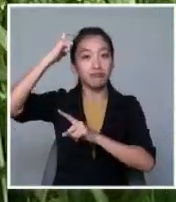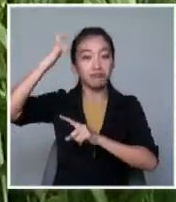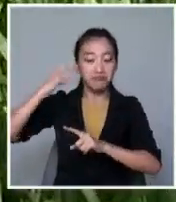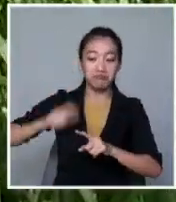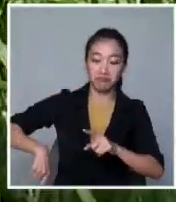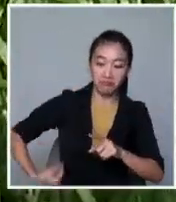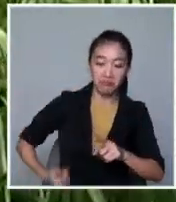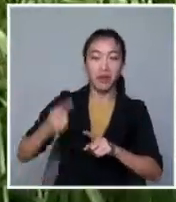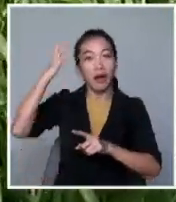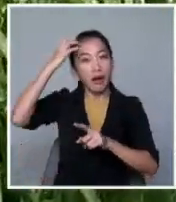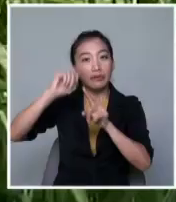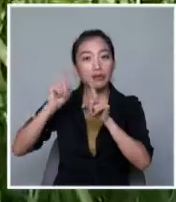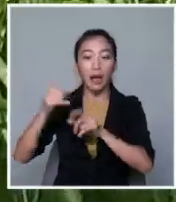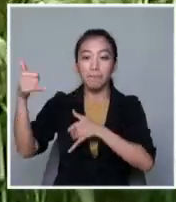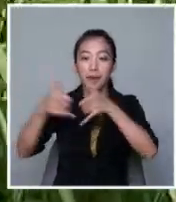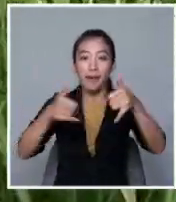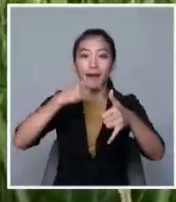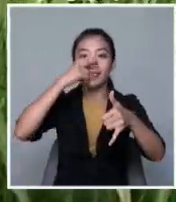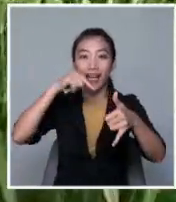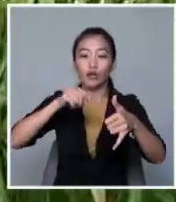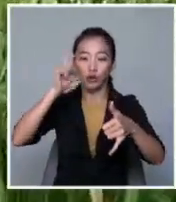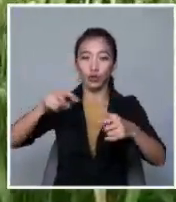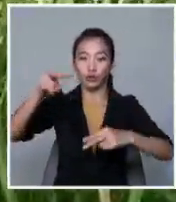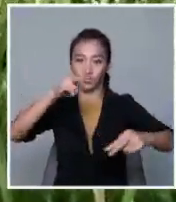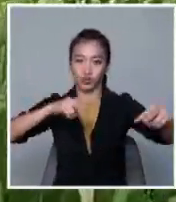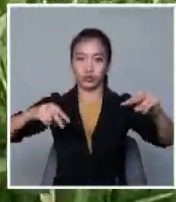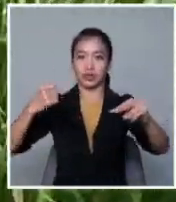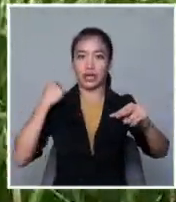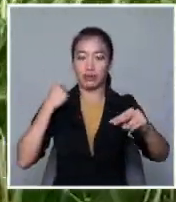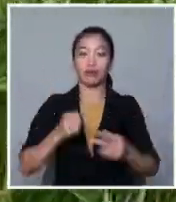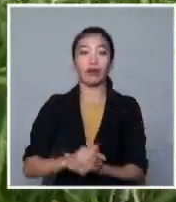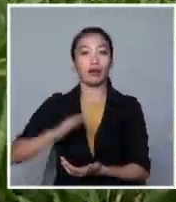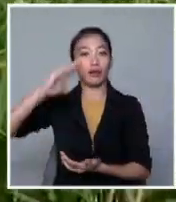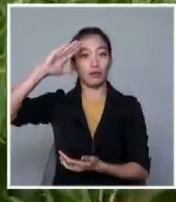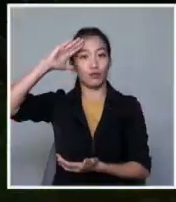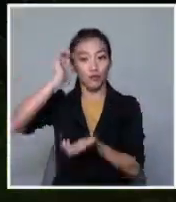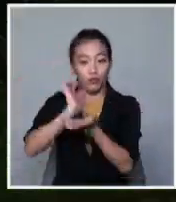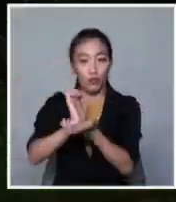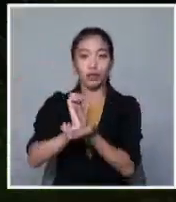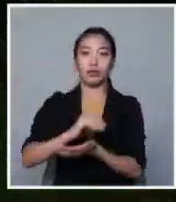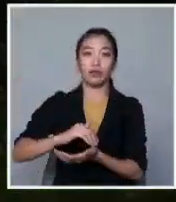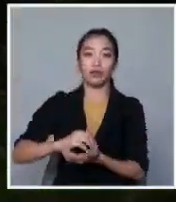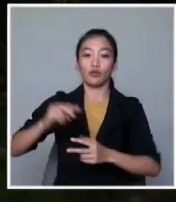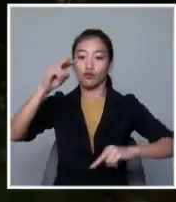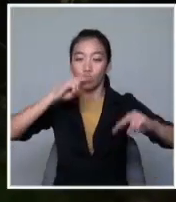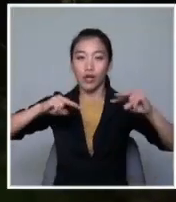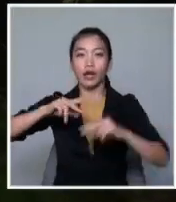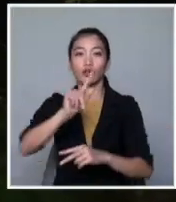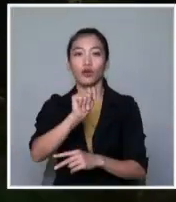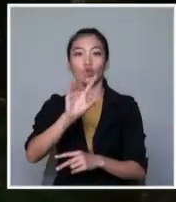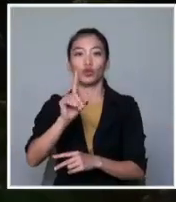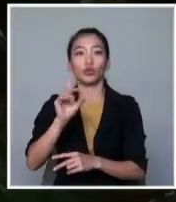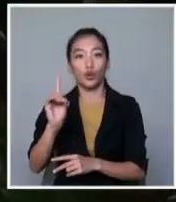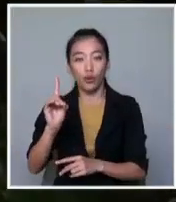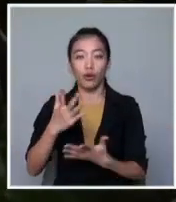การประสานแจ้งหน่วยงานปฏิบัติในพื้นที่ทั้งตำรวจภูธรตำรวจตะเวนชายแดนตรวจคนเข้าเมืองทหารเจ้าหน้าที่